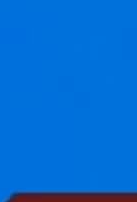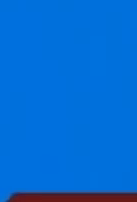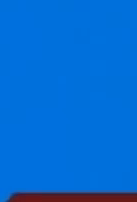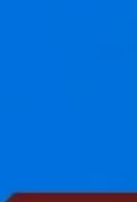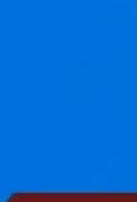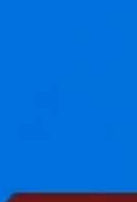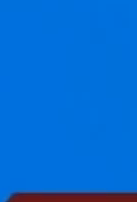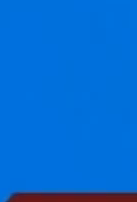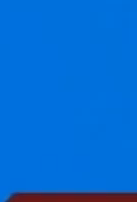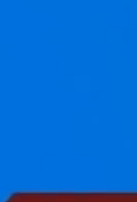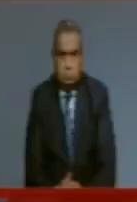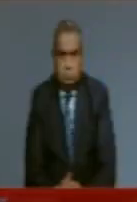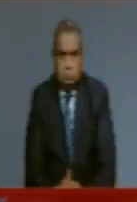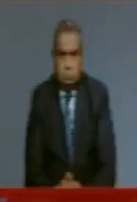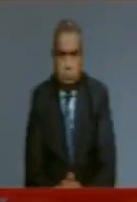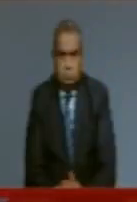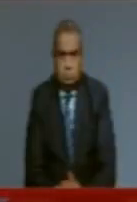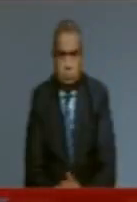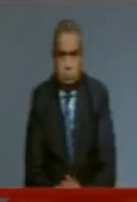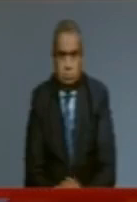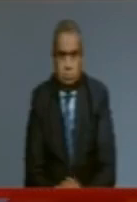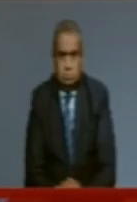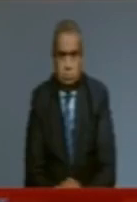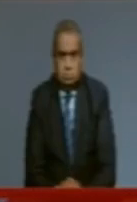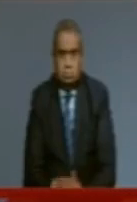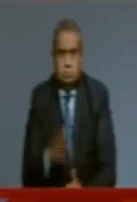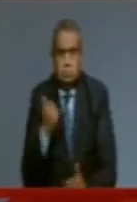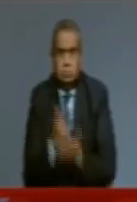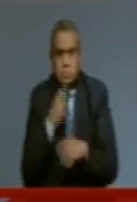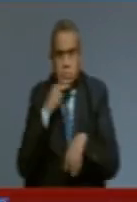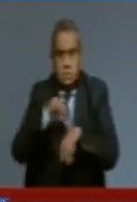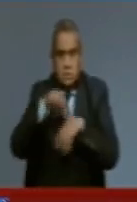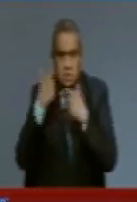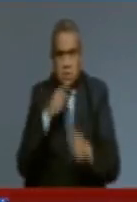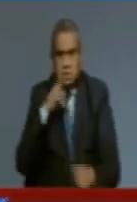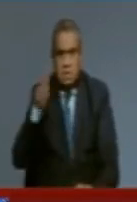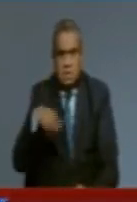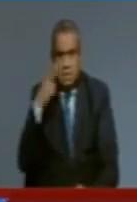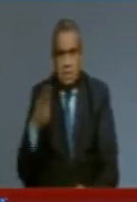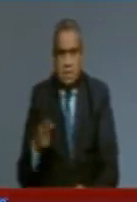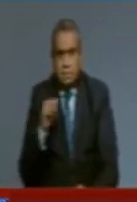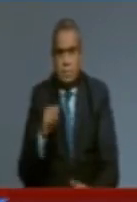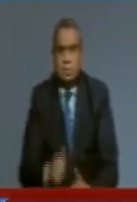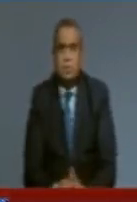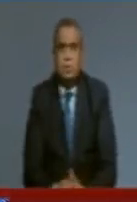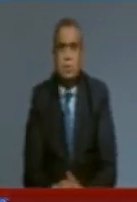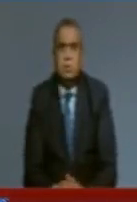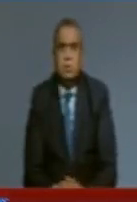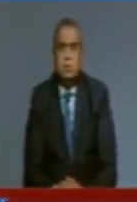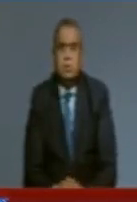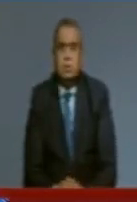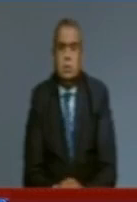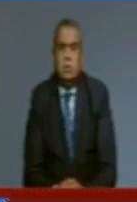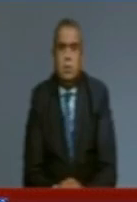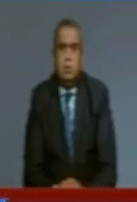ответственность... Фамуахран, Алькониса, Руси, Ортодоксия, в том числе и